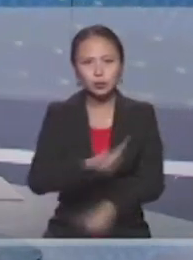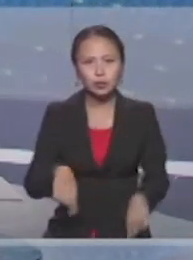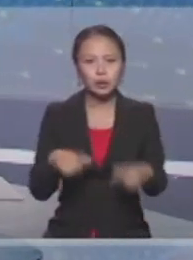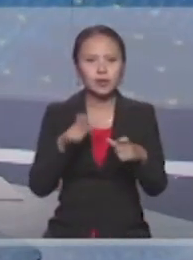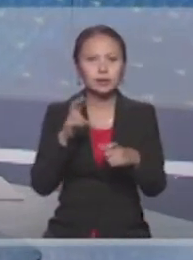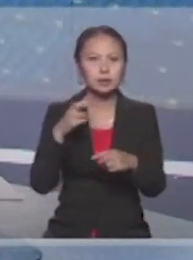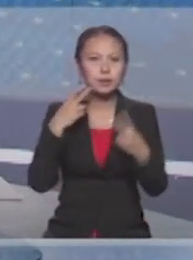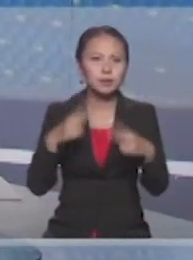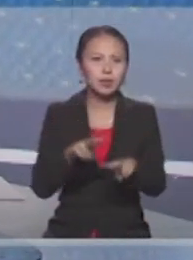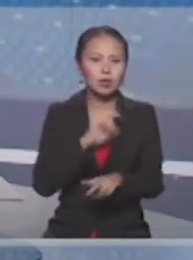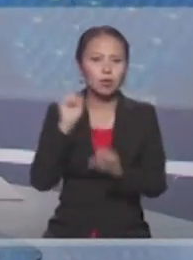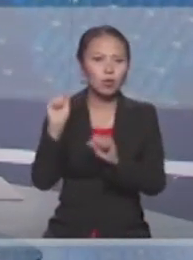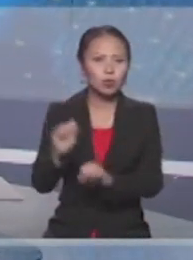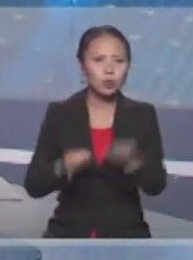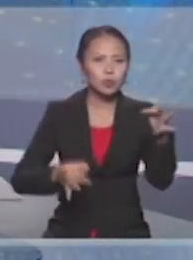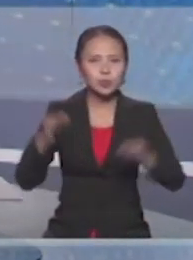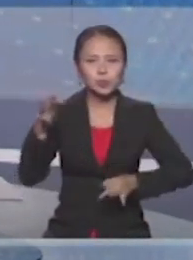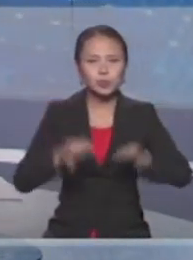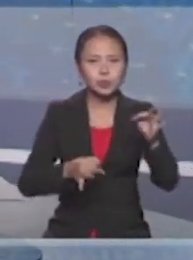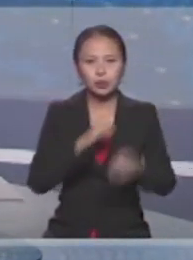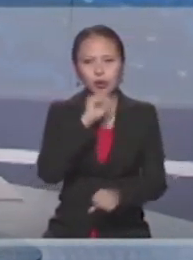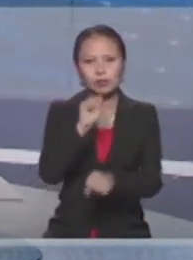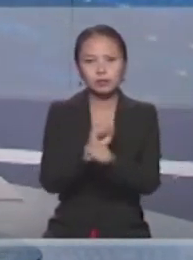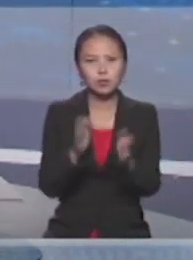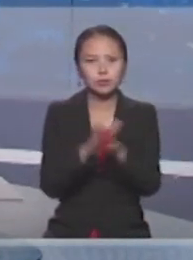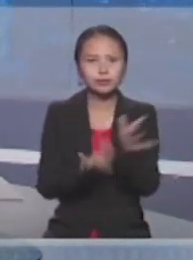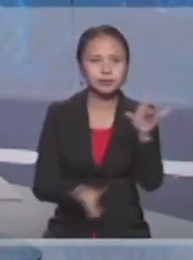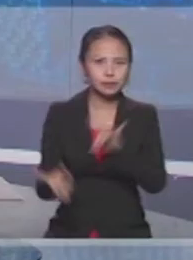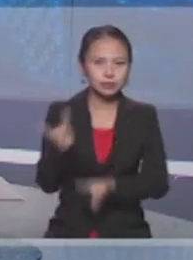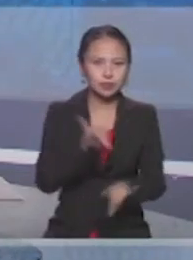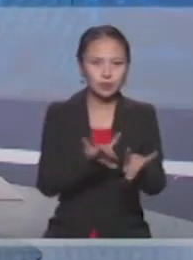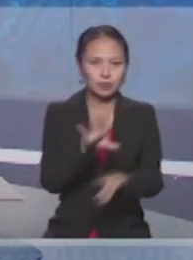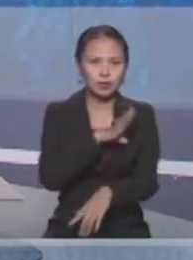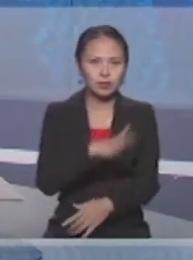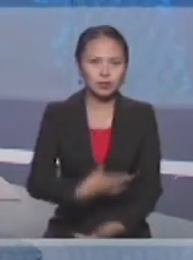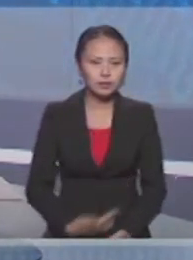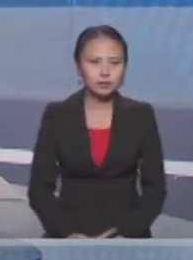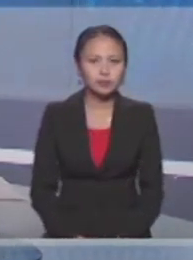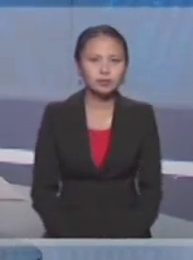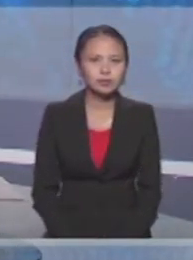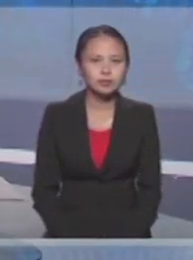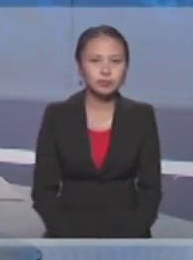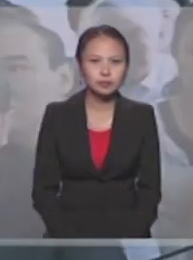бүгін экс-премьердің қорғаушылары судьяға қылмыстық істі тоқтату туралы өтініш хатын жолдады.